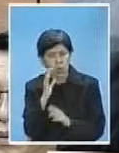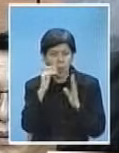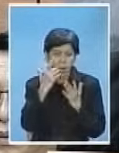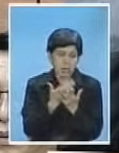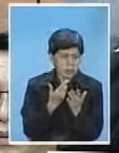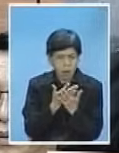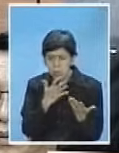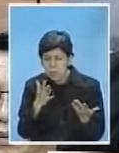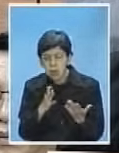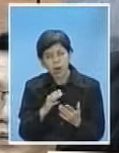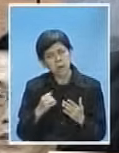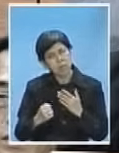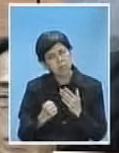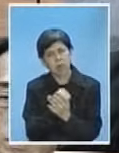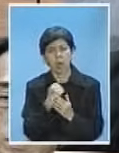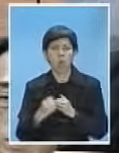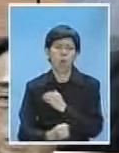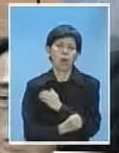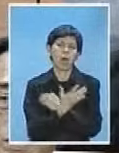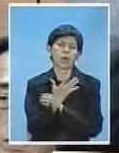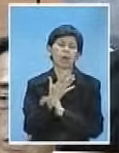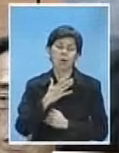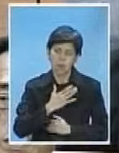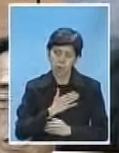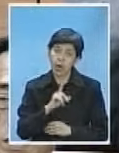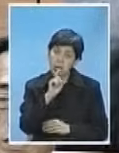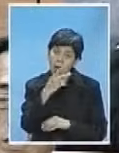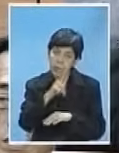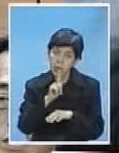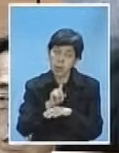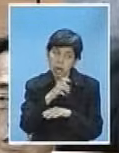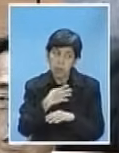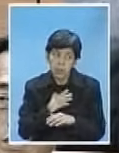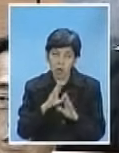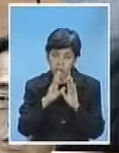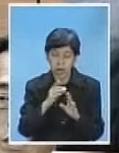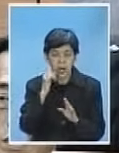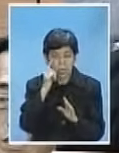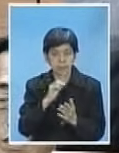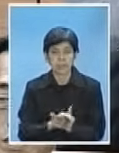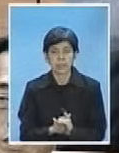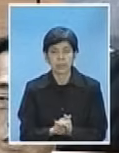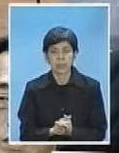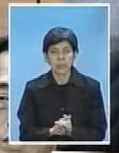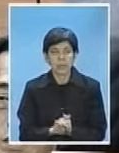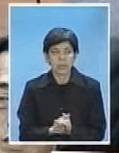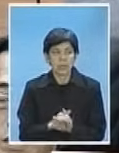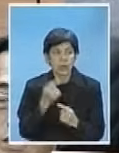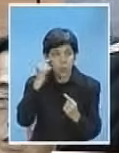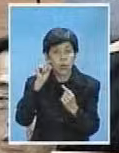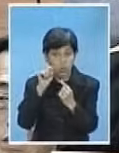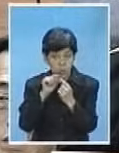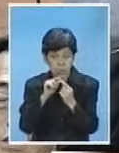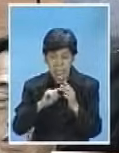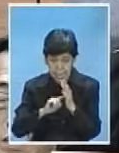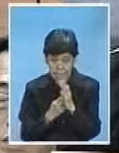พ่อแม่ยากจนผมจึงกราบเรียนท่านประธานในประเด็นนี้นะครับฝากข้อสังเกตว่าด้วยวัตถุประสง